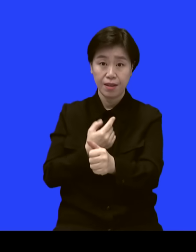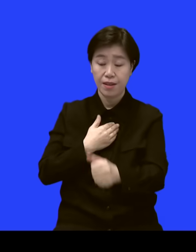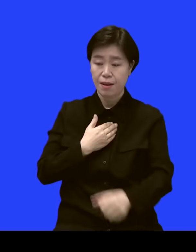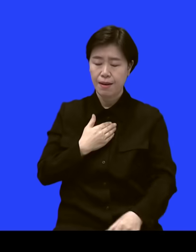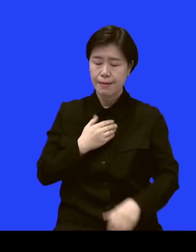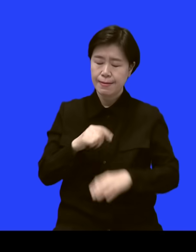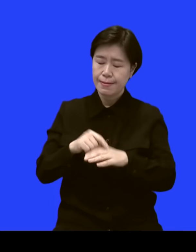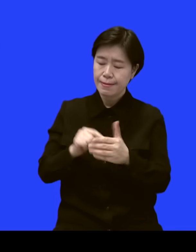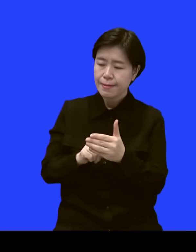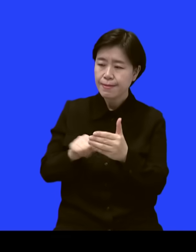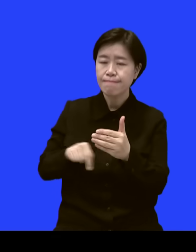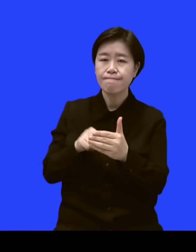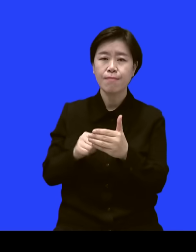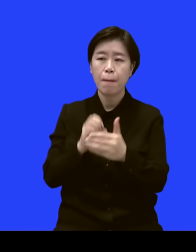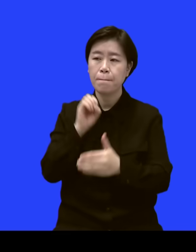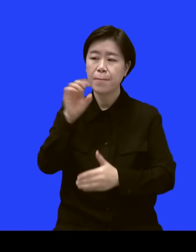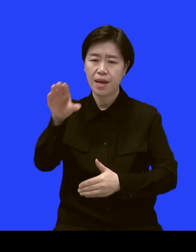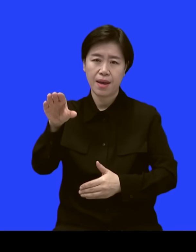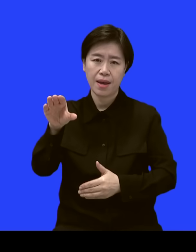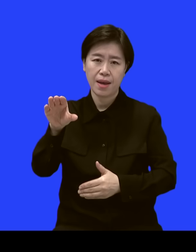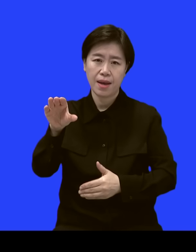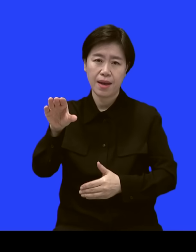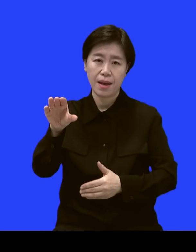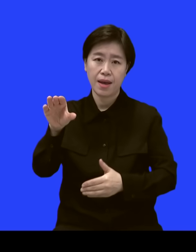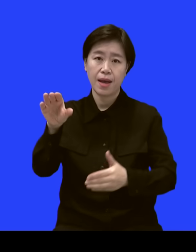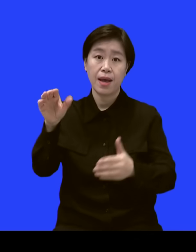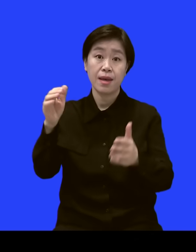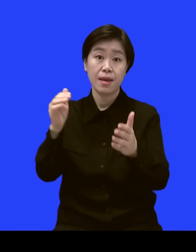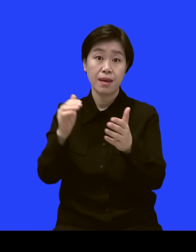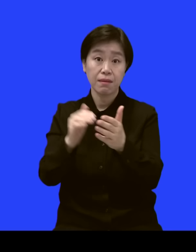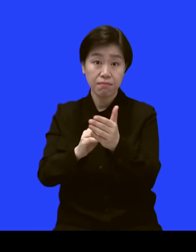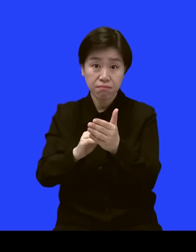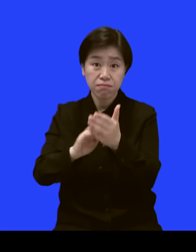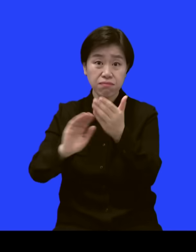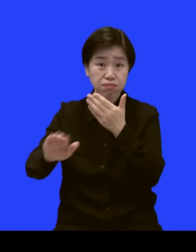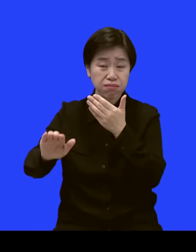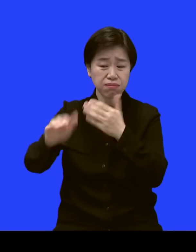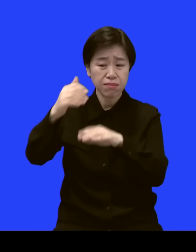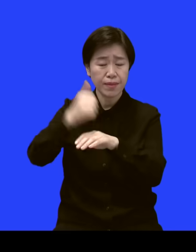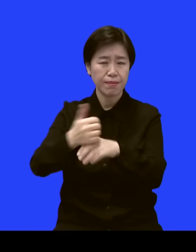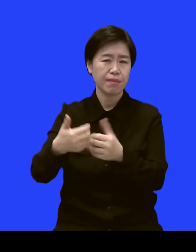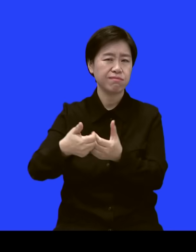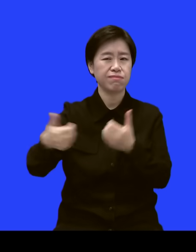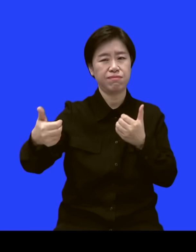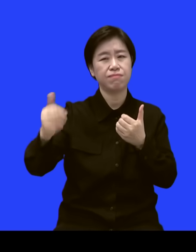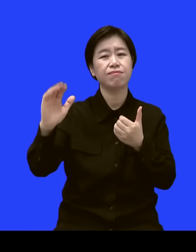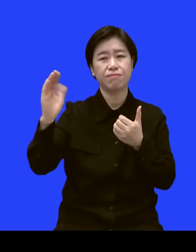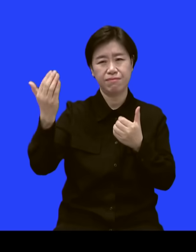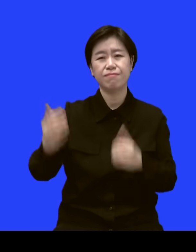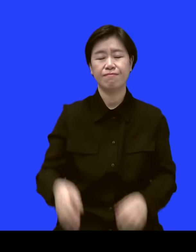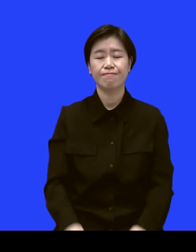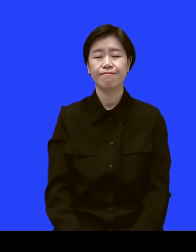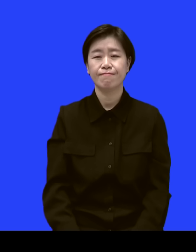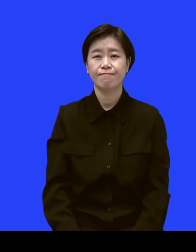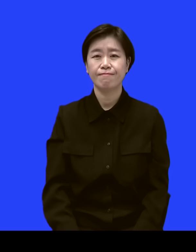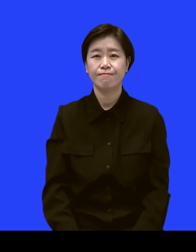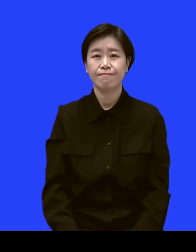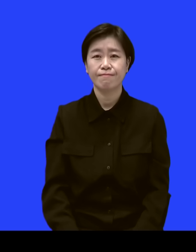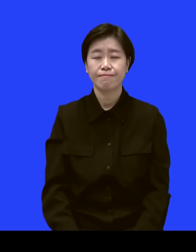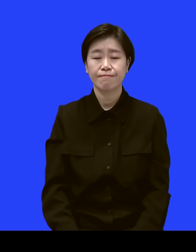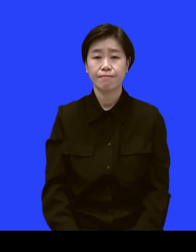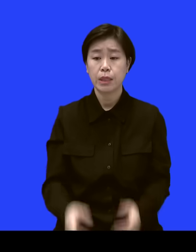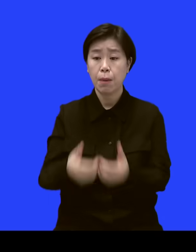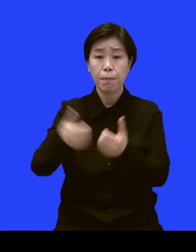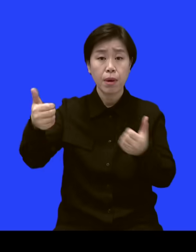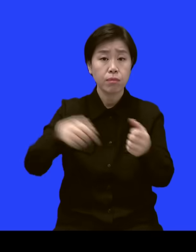그러다 보니 어떤 일이 벌어지던가요? 결국에는 끝이 안 좋더라고요. 그렇지. 서로 사이가 나빠져. 그래서 왜